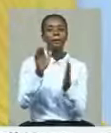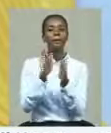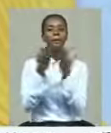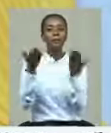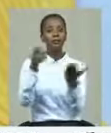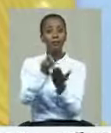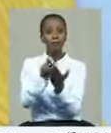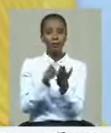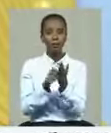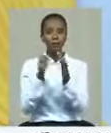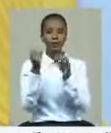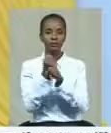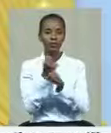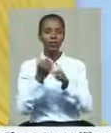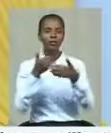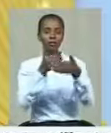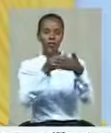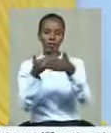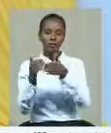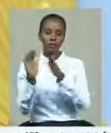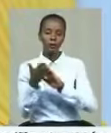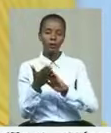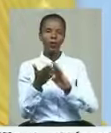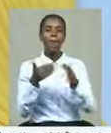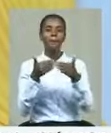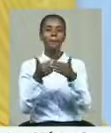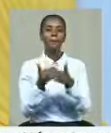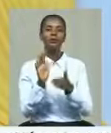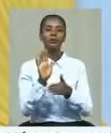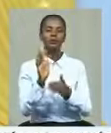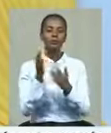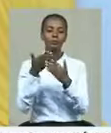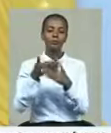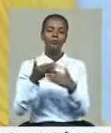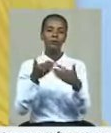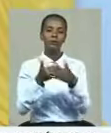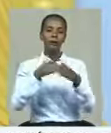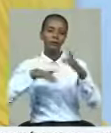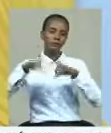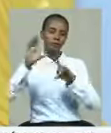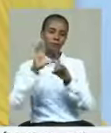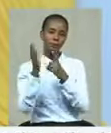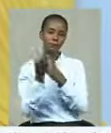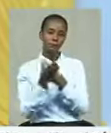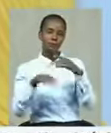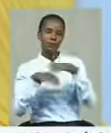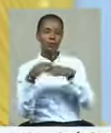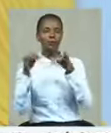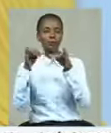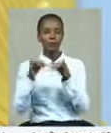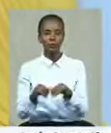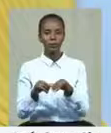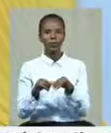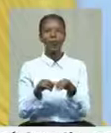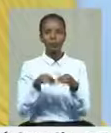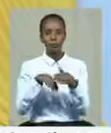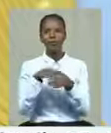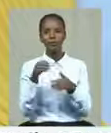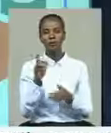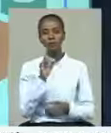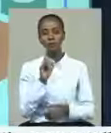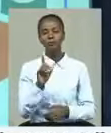ስራ ተደራሽ እንዲሆን የበኩሉን ድርሻ በከፍተኛ ሁኔታ ሲወጣ ቆይቷል፣ እየተወጣ